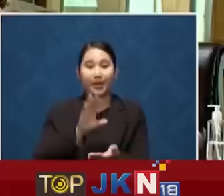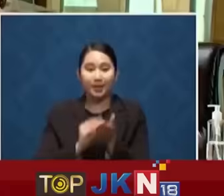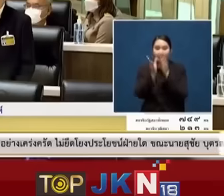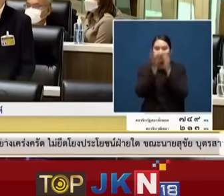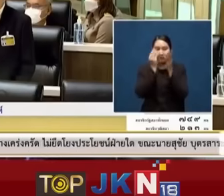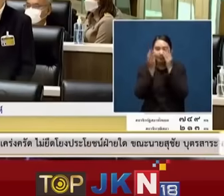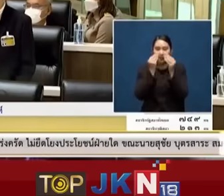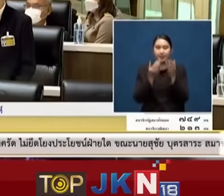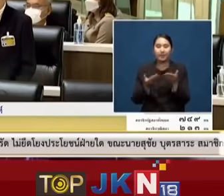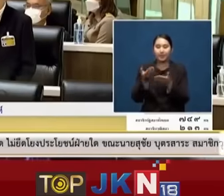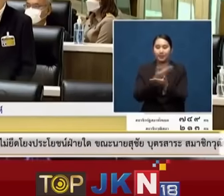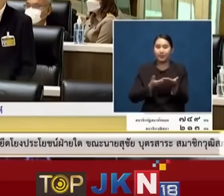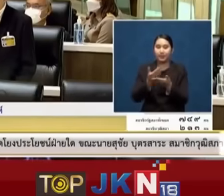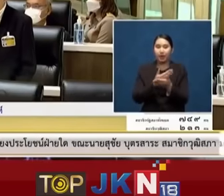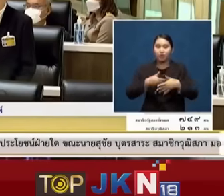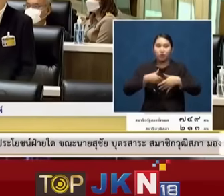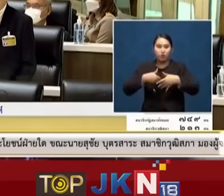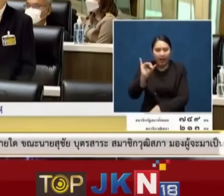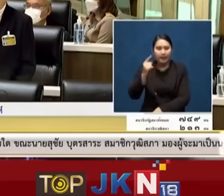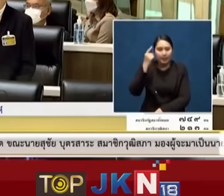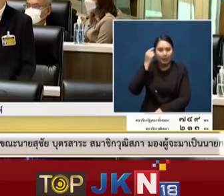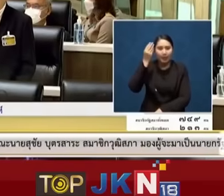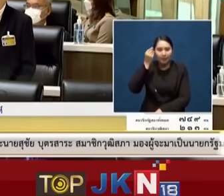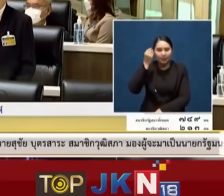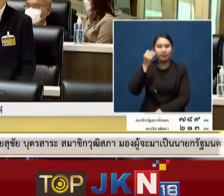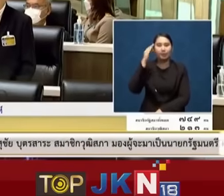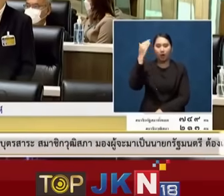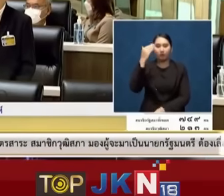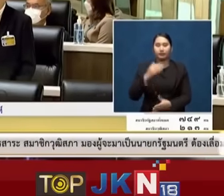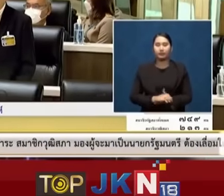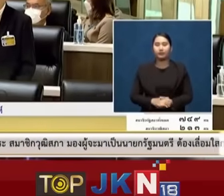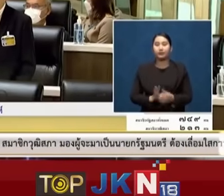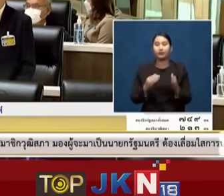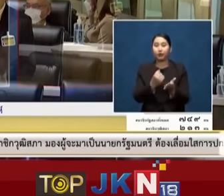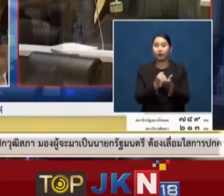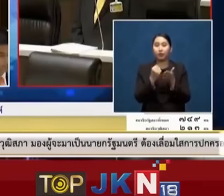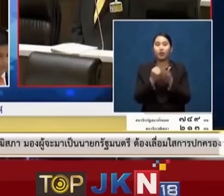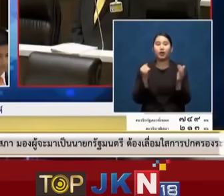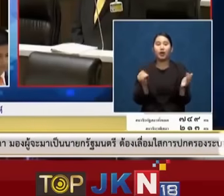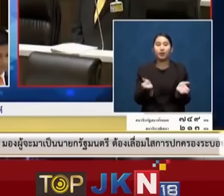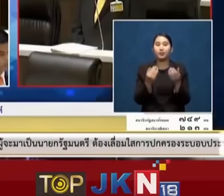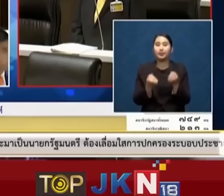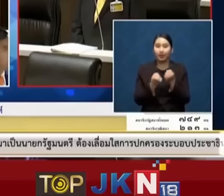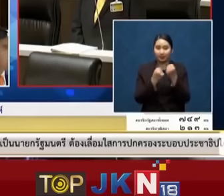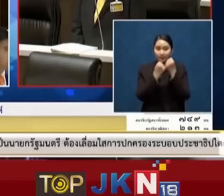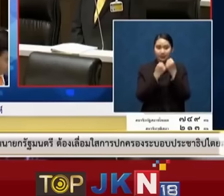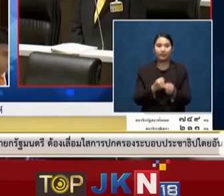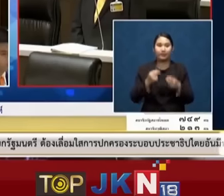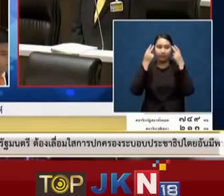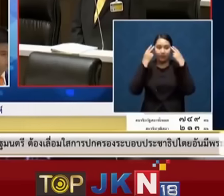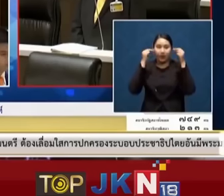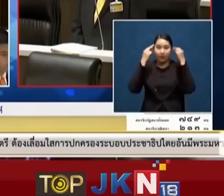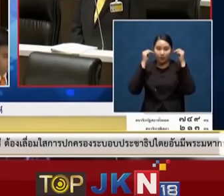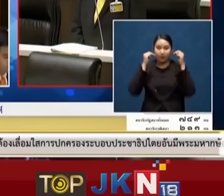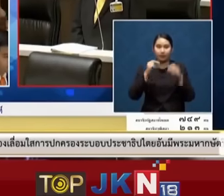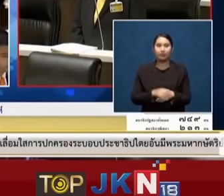นี ่โอ้โหเมื่อกี้ใครนะคุณเสรี กับ สว.สมชาย นี่คัดแบบเร็วๆนะฮะเอาแบบทีเด็ดเลยนะฮะ แล้วหลายคนก็ชื่น